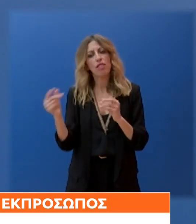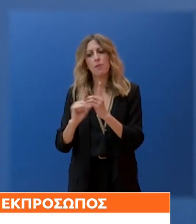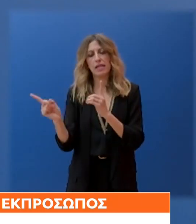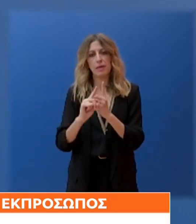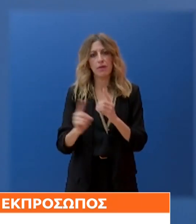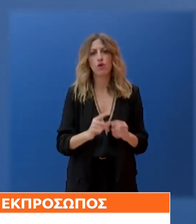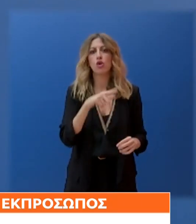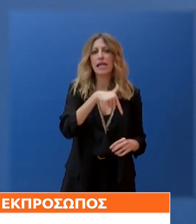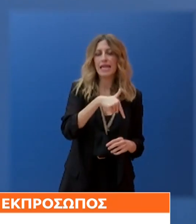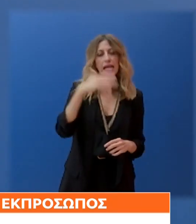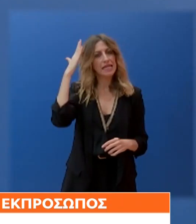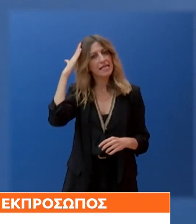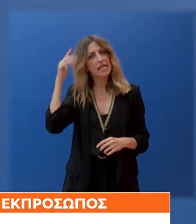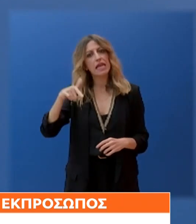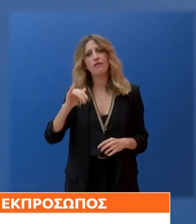Γιάννης Κεφαλογιάννης.